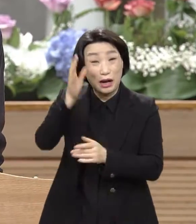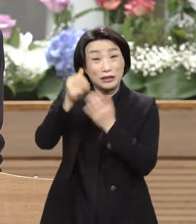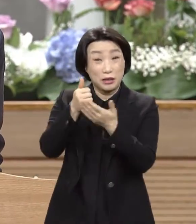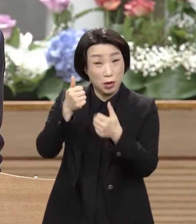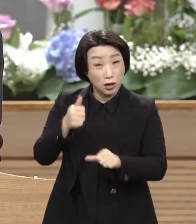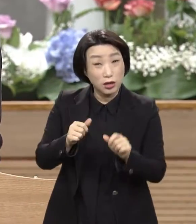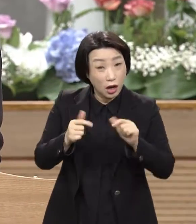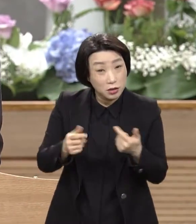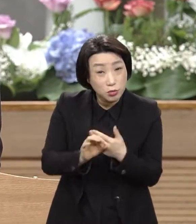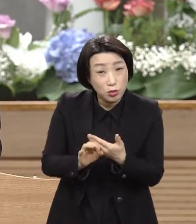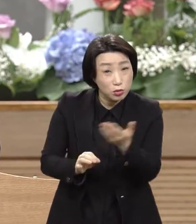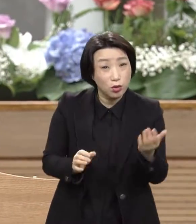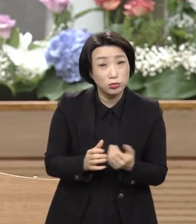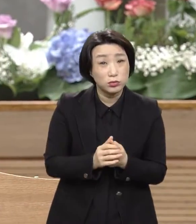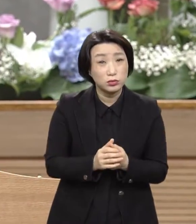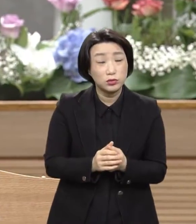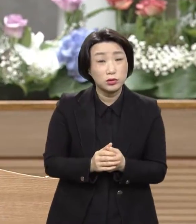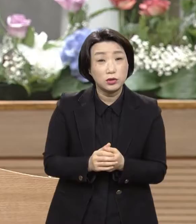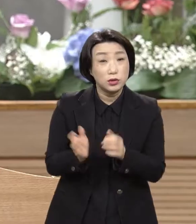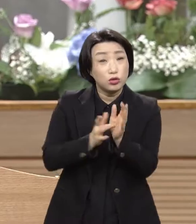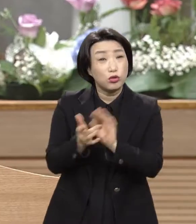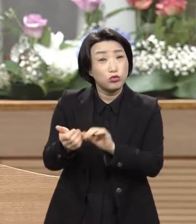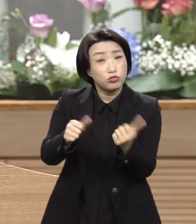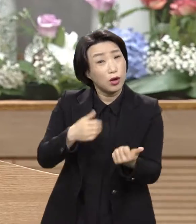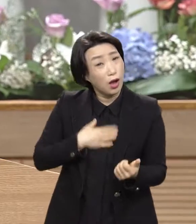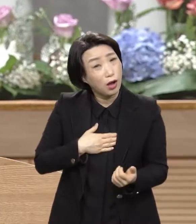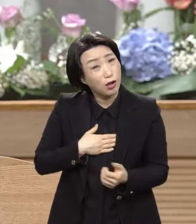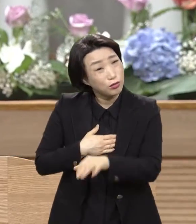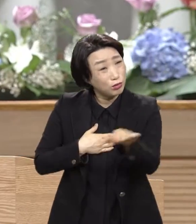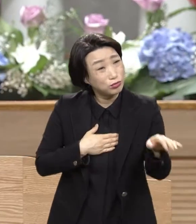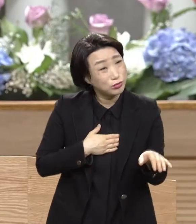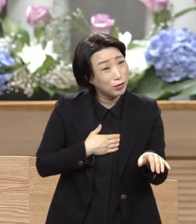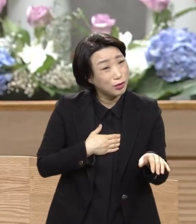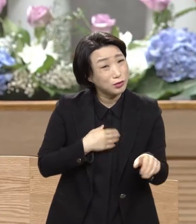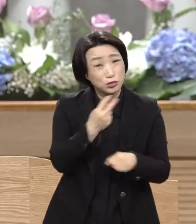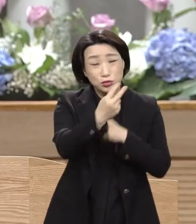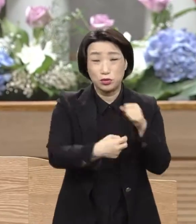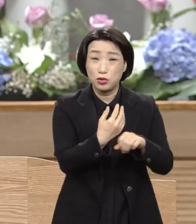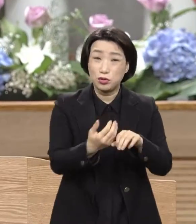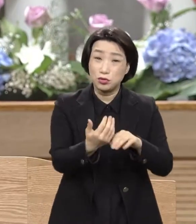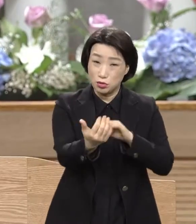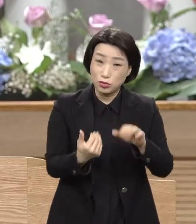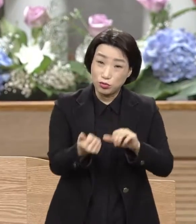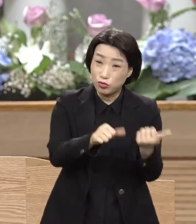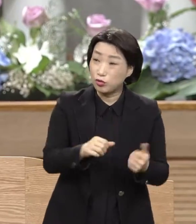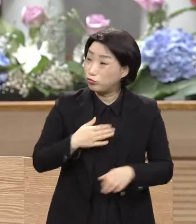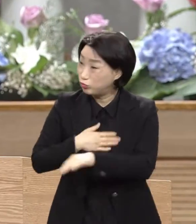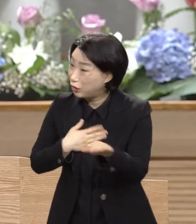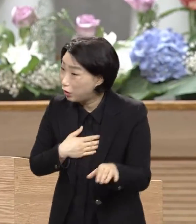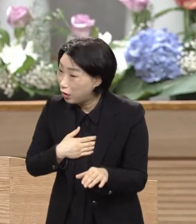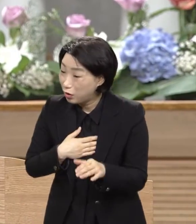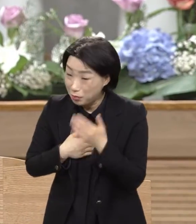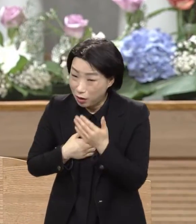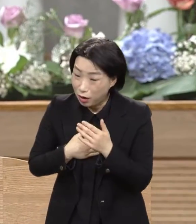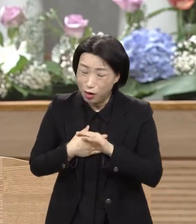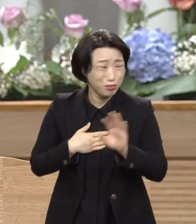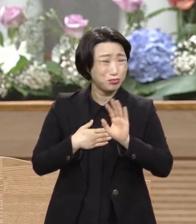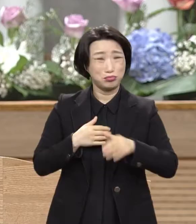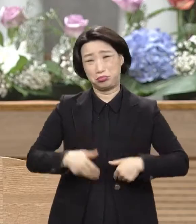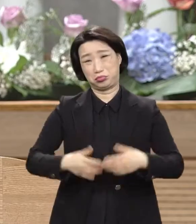아들이 아니었으면 그가 죽은 걸 알겠어. 2천 년 전에 죽은 걸 우리가 알겠습니까? 알 이유도